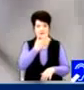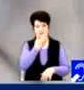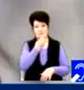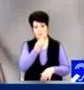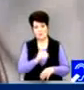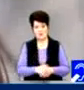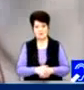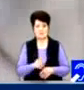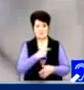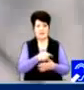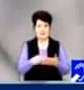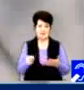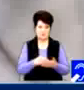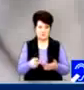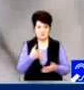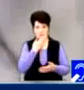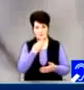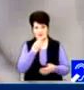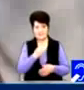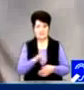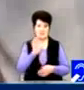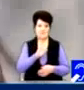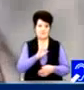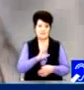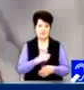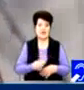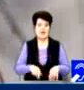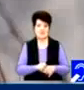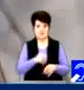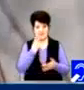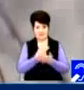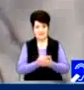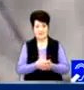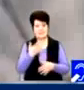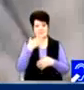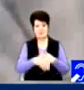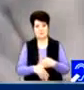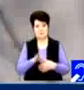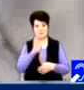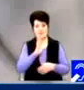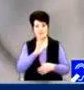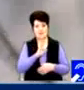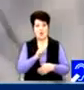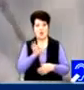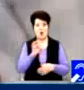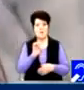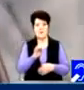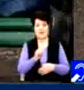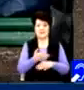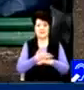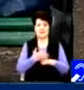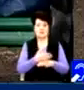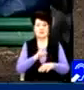urări în care se accentuează păstrarea frumuseții și feminității căci așa este văzută și percepută femeia ca obiect sexual frumos